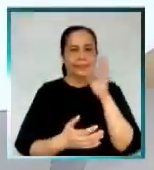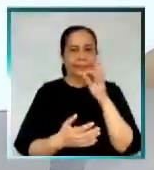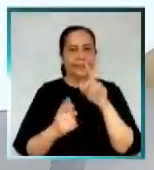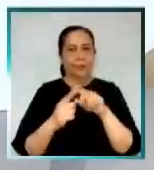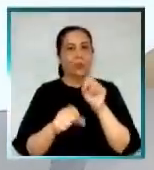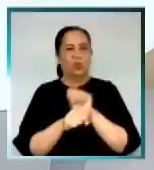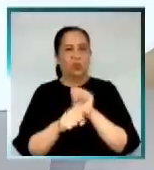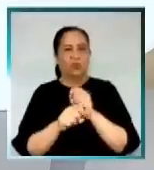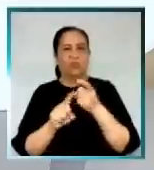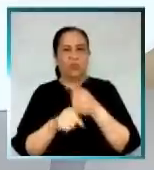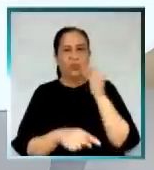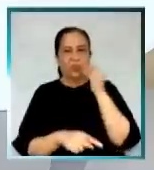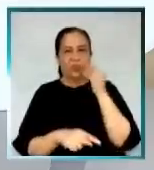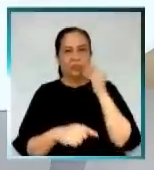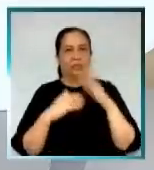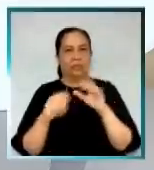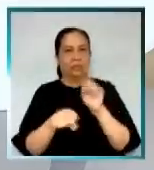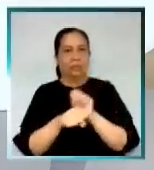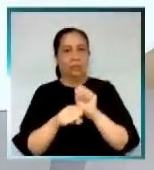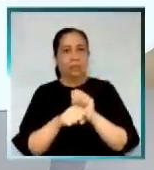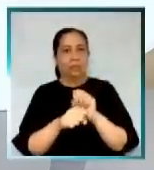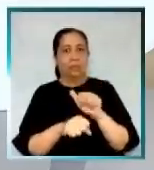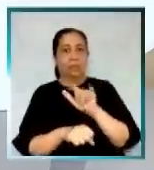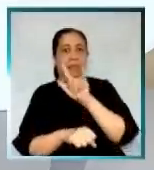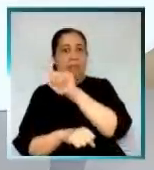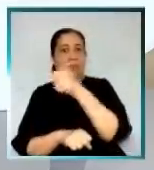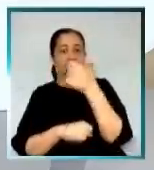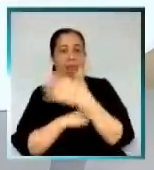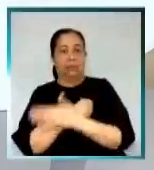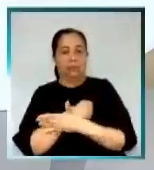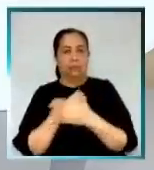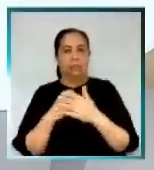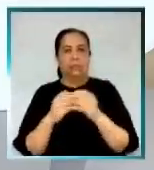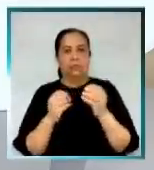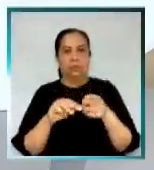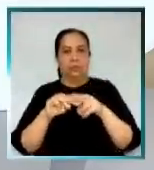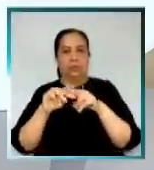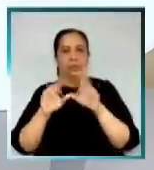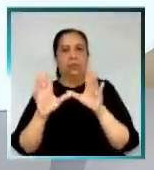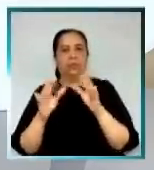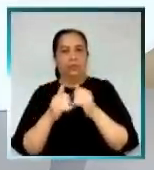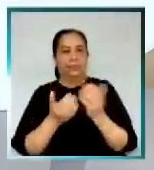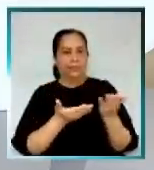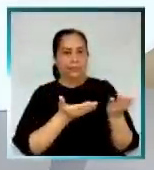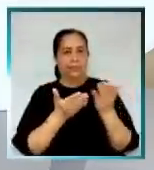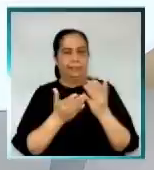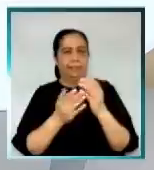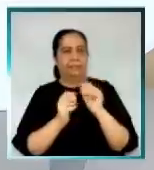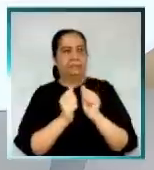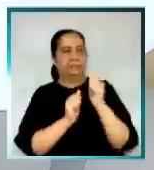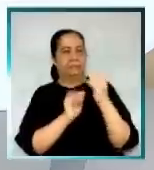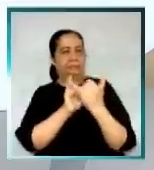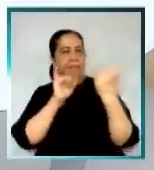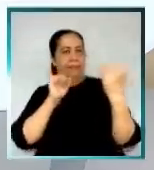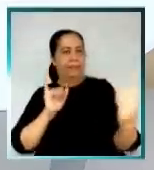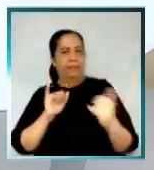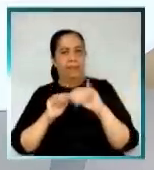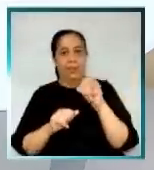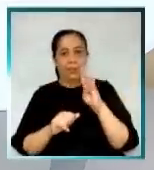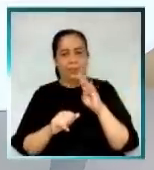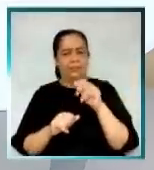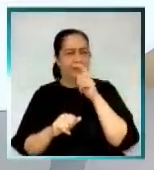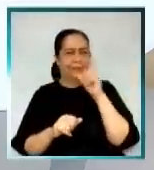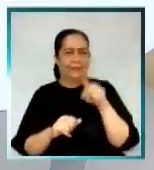home kaysa magtrabaho abroad. Dumarami rin naman ang mga kumpanyang nag-aalok ng remote jobs o yung mga trabaho na hindi na kailangan